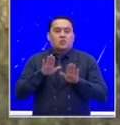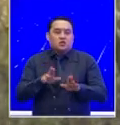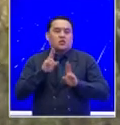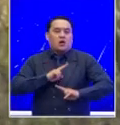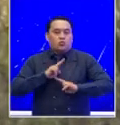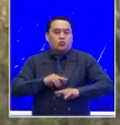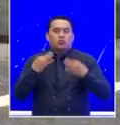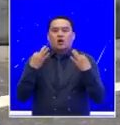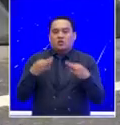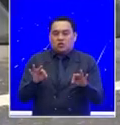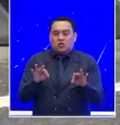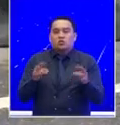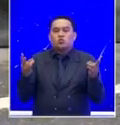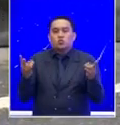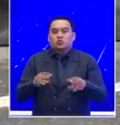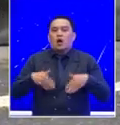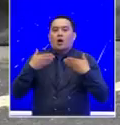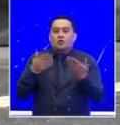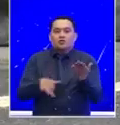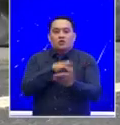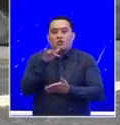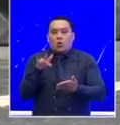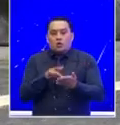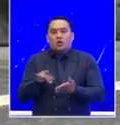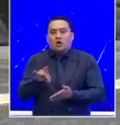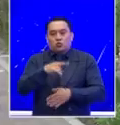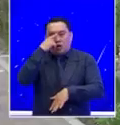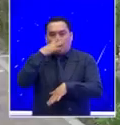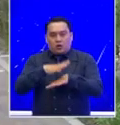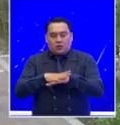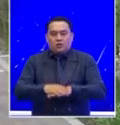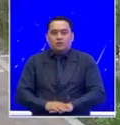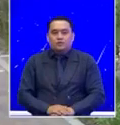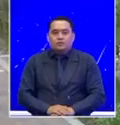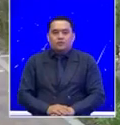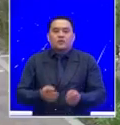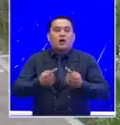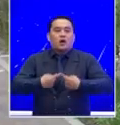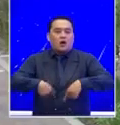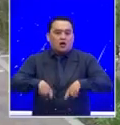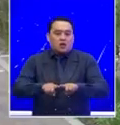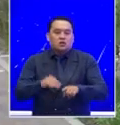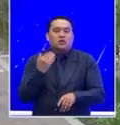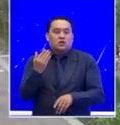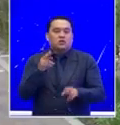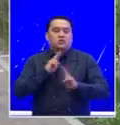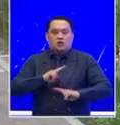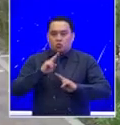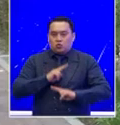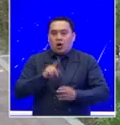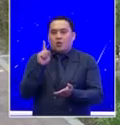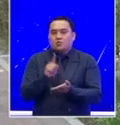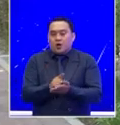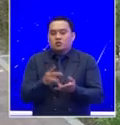и пропуск. Для этого необходимо обратиться в городской или районный акимат. Организации и их сотрудники